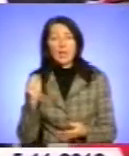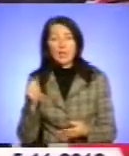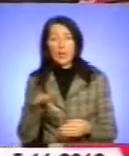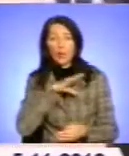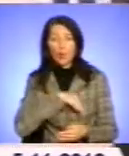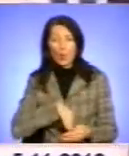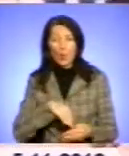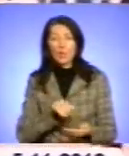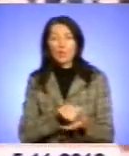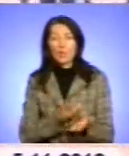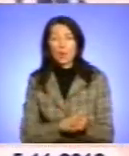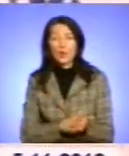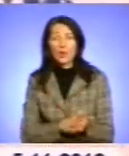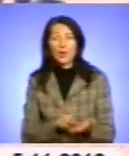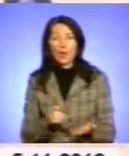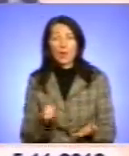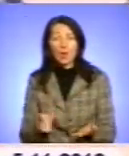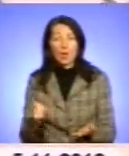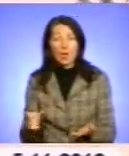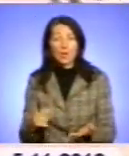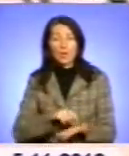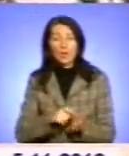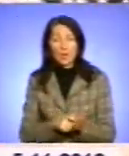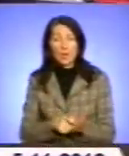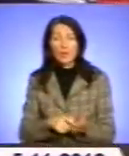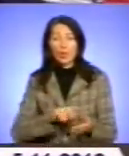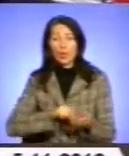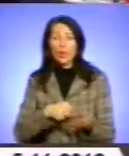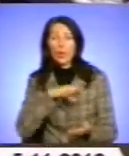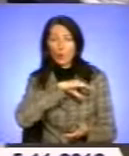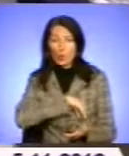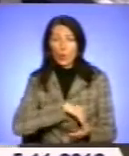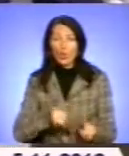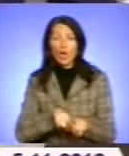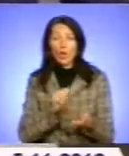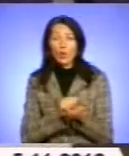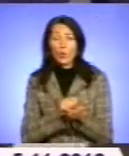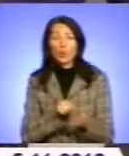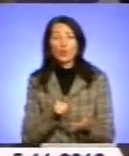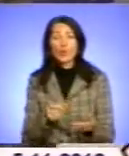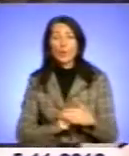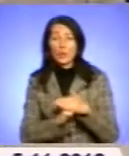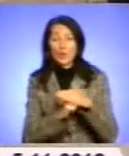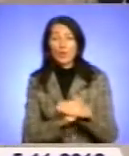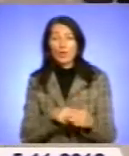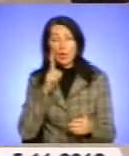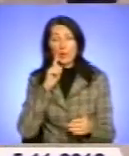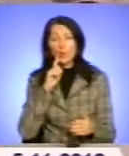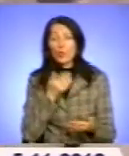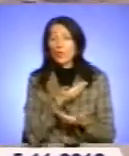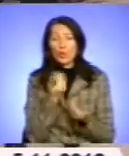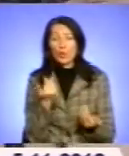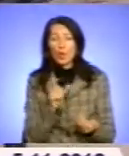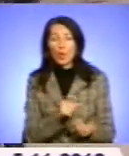зареєстрованих у житловому приміщенні, довідка про доходи кожного із членів сім'ї і документи, що підтверджують тимчасову відсутність осіб,